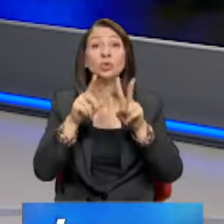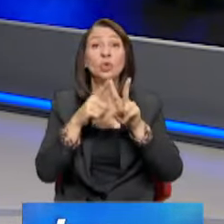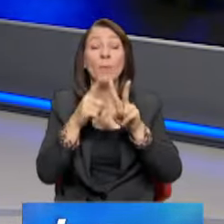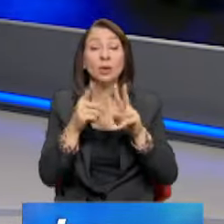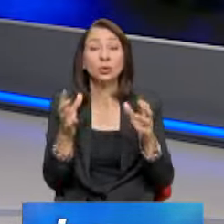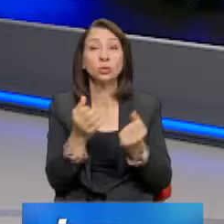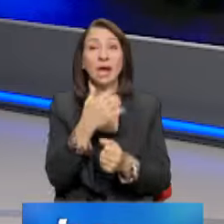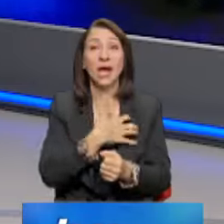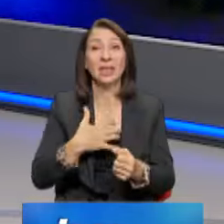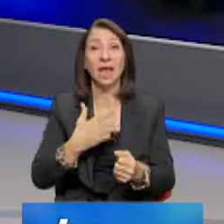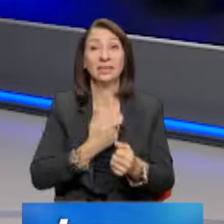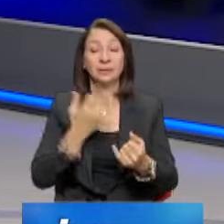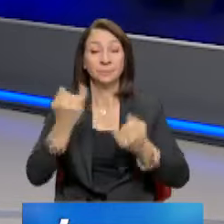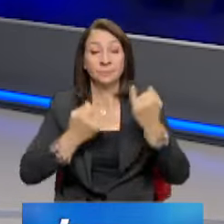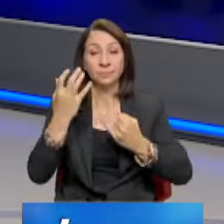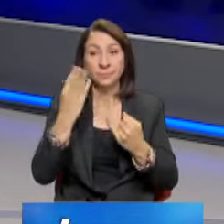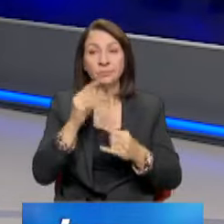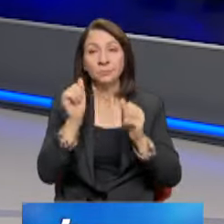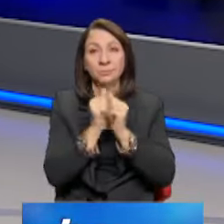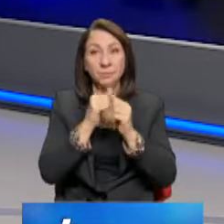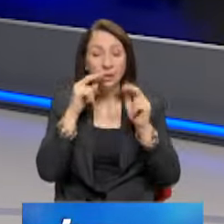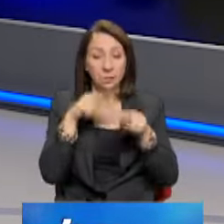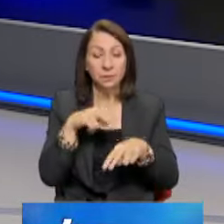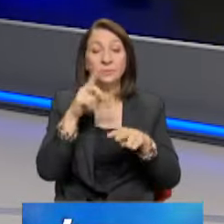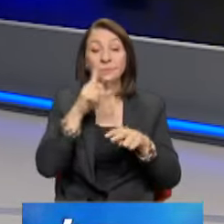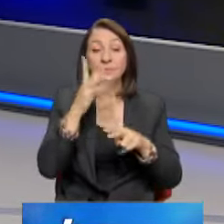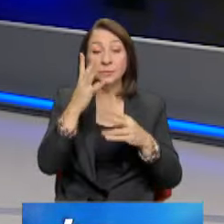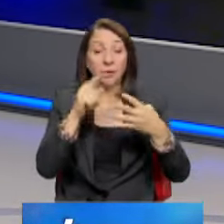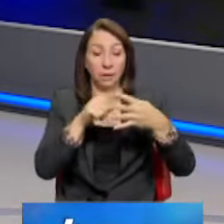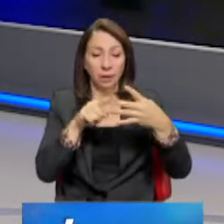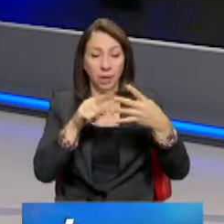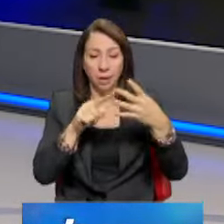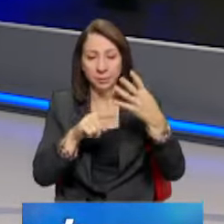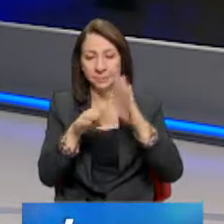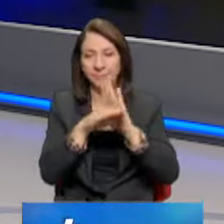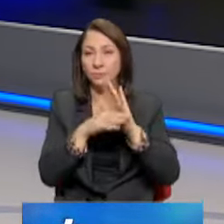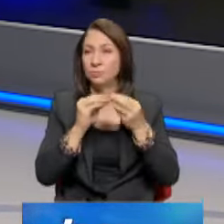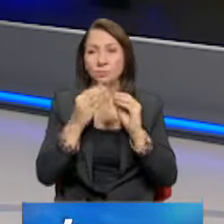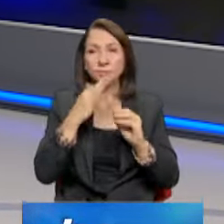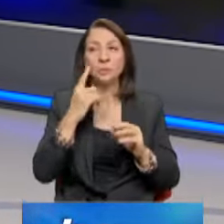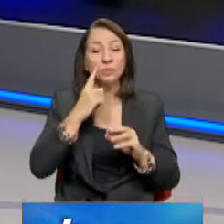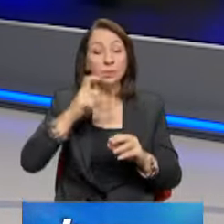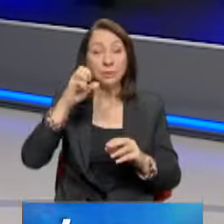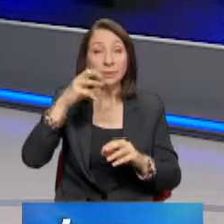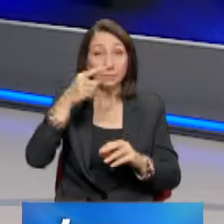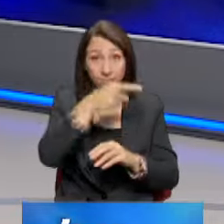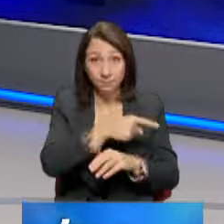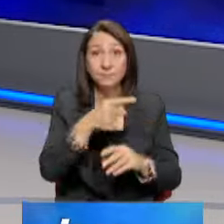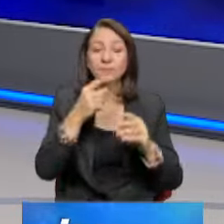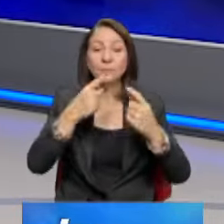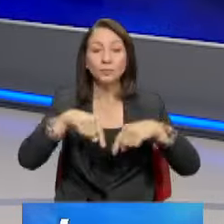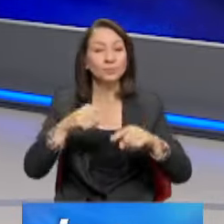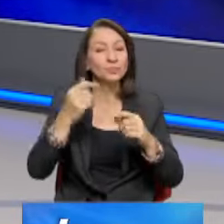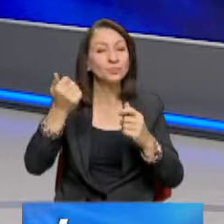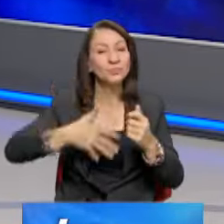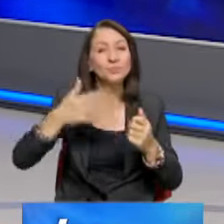başlattığı anayasa tartışması olacak. Gelin birlikte okuyalım. İlk 4 maddeyle sorunumuz yok. Cumhurbaşkanı Recep Tayyip Erdoğan kabine toplantısı